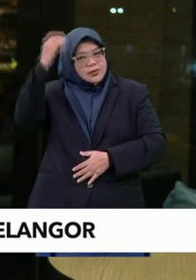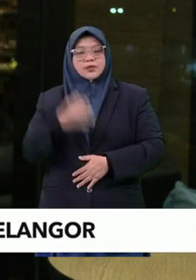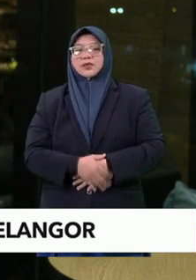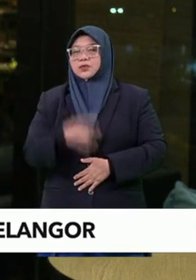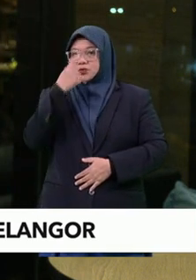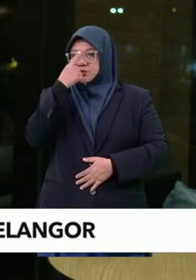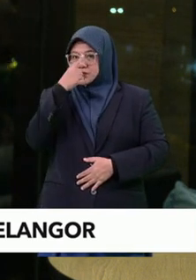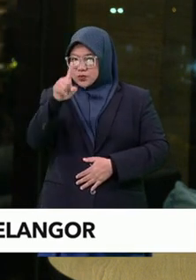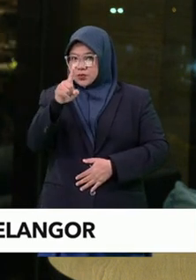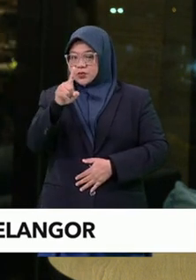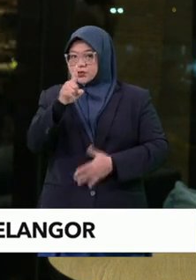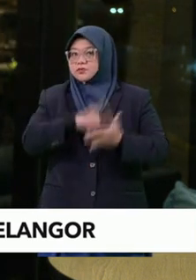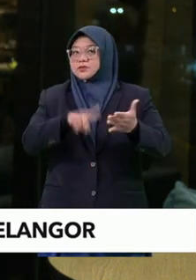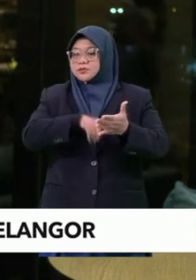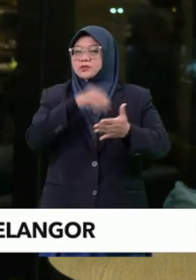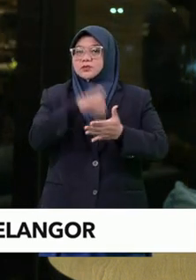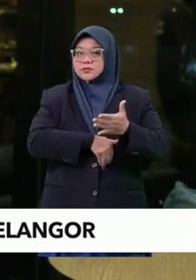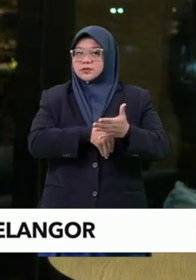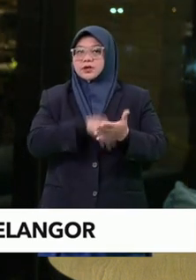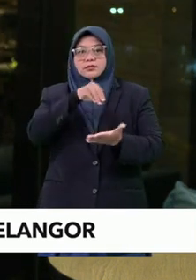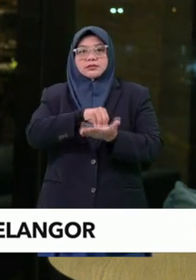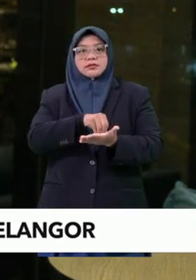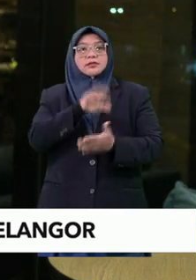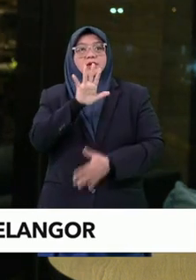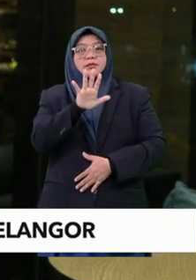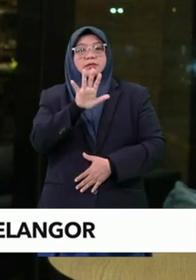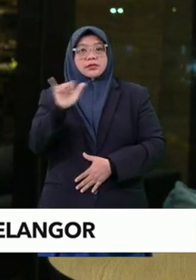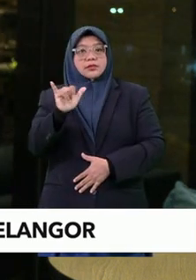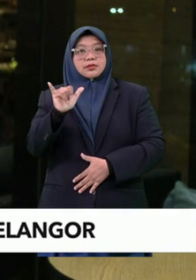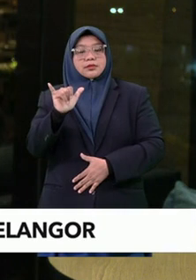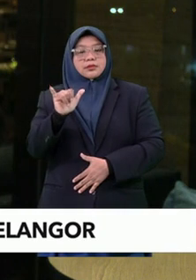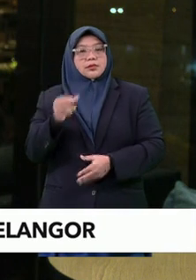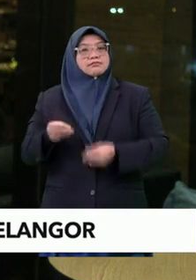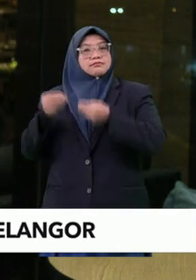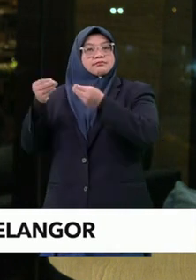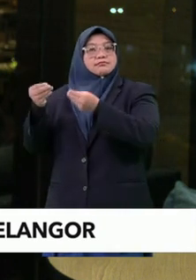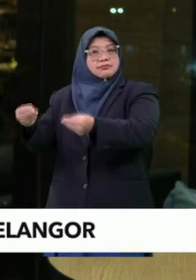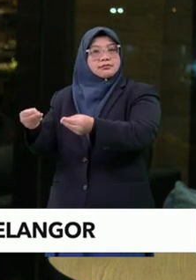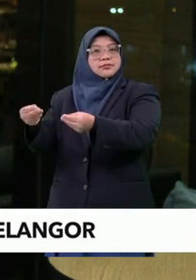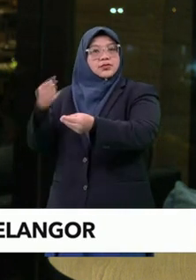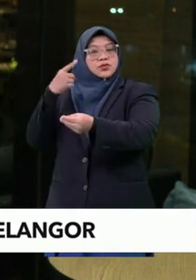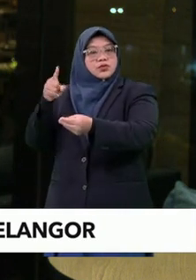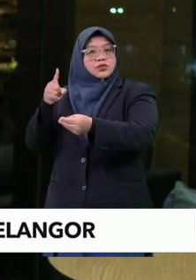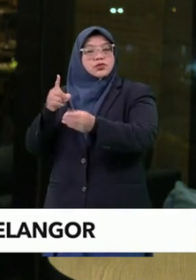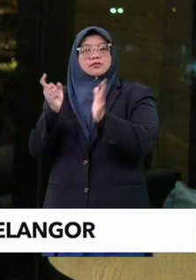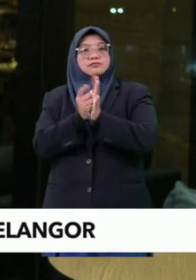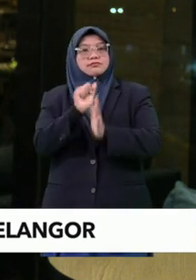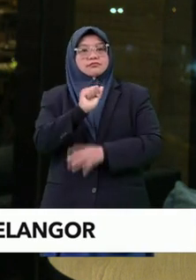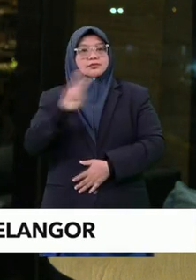dalam melawan rakyat 56 kursi Dewa undangan Negeri akan kita berikan akan kita titipkan dalam